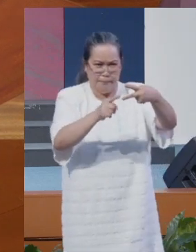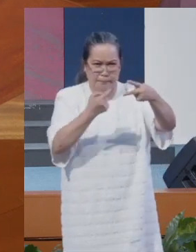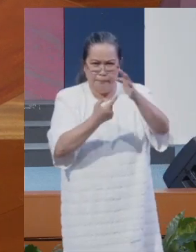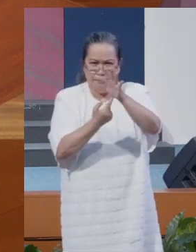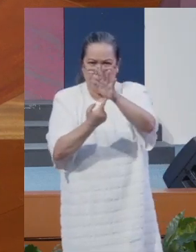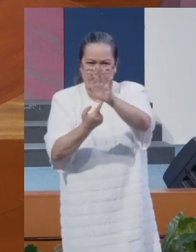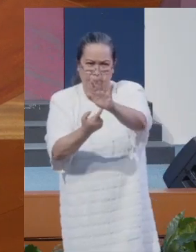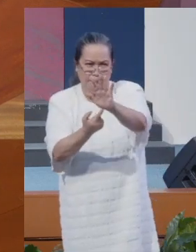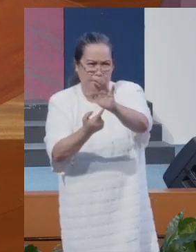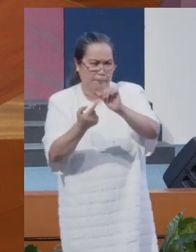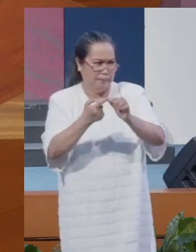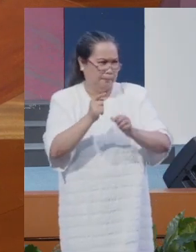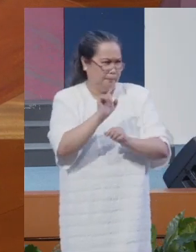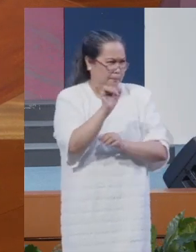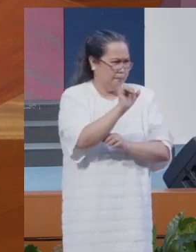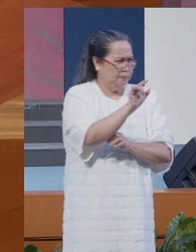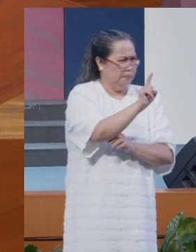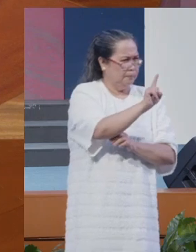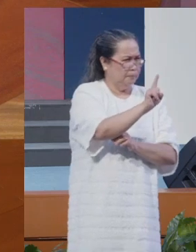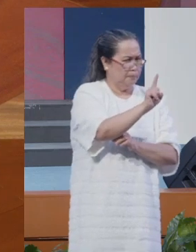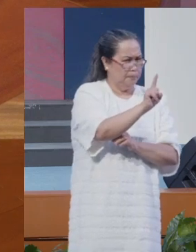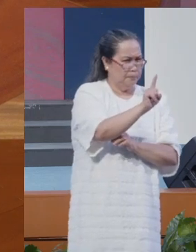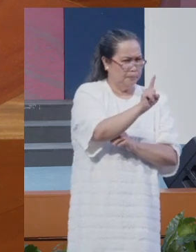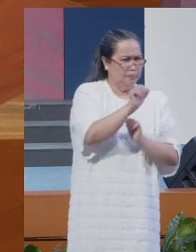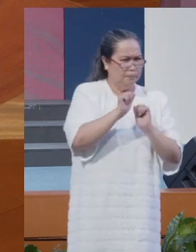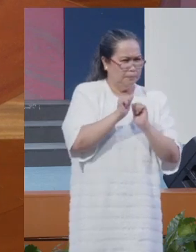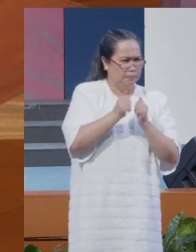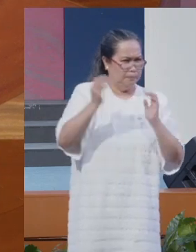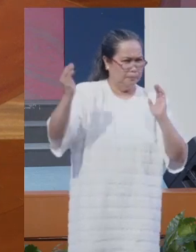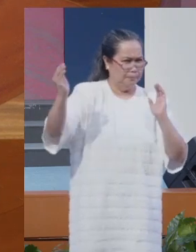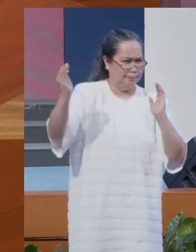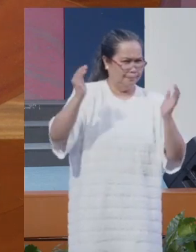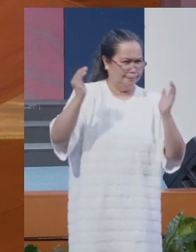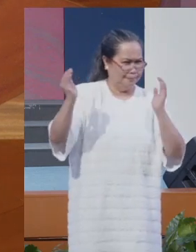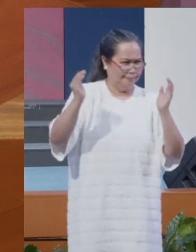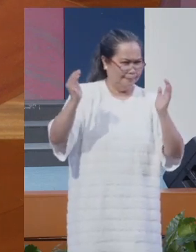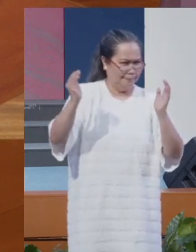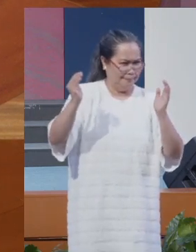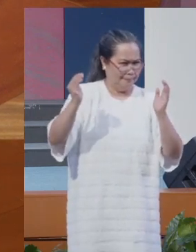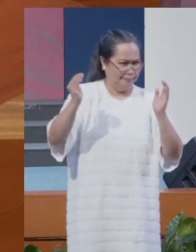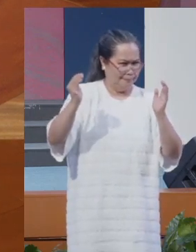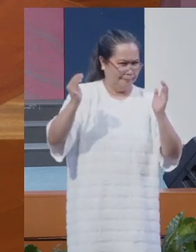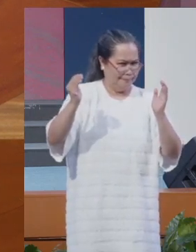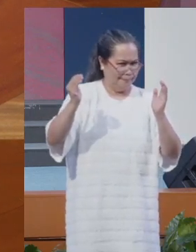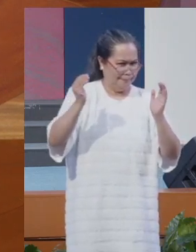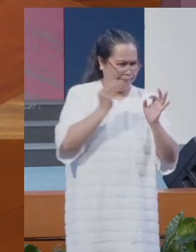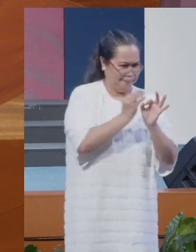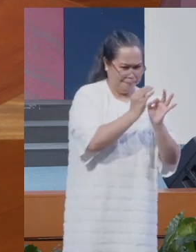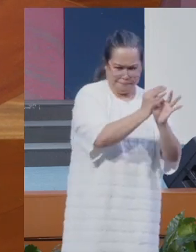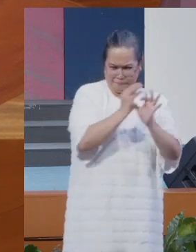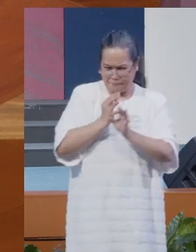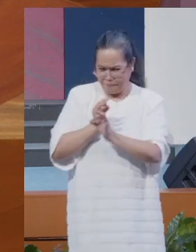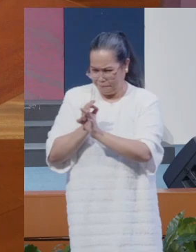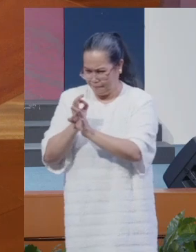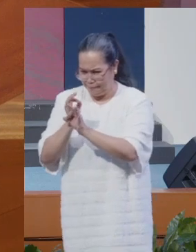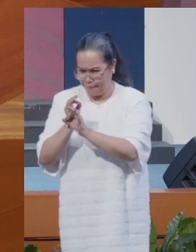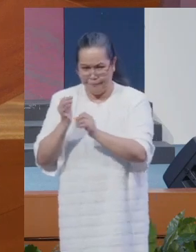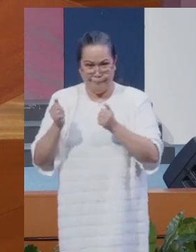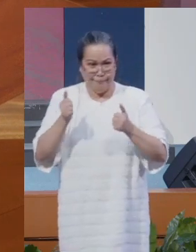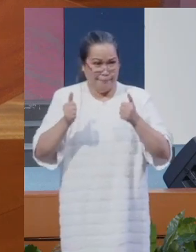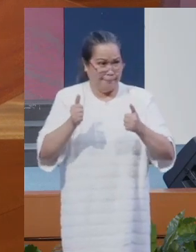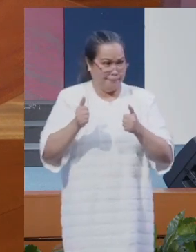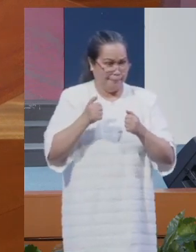pinapakita dito ang paghambing sa mga tagasunod ng tagapagligtas. So yung